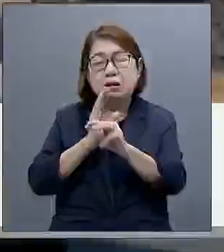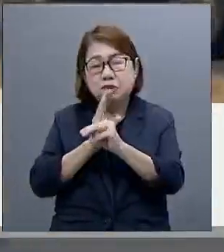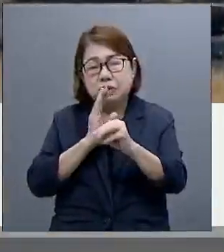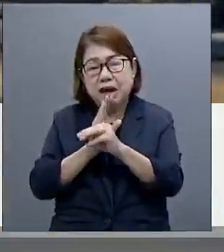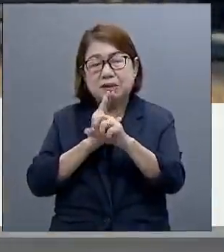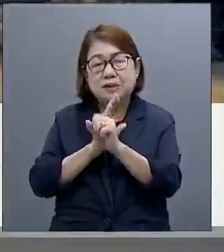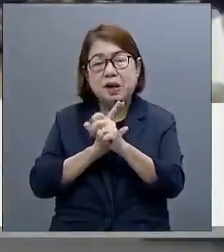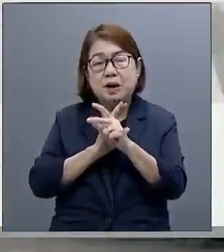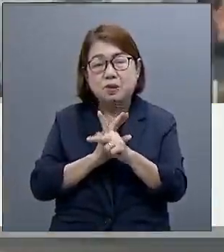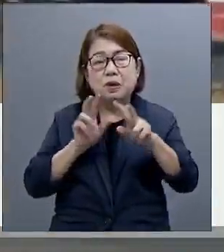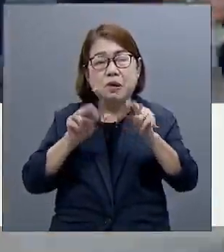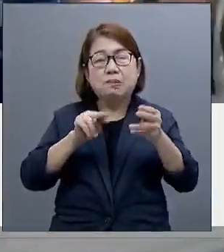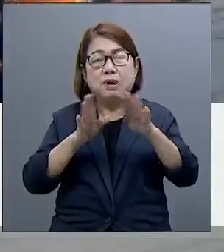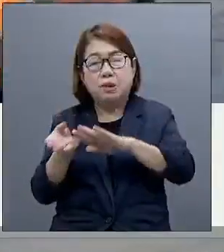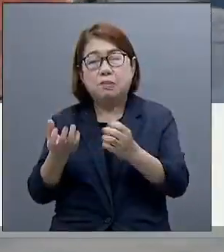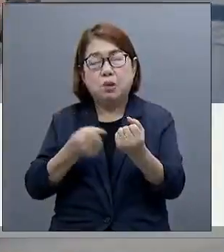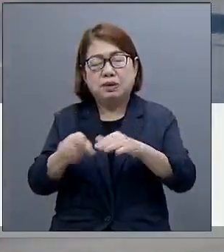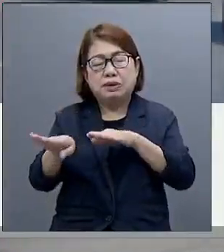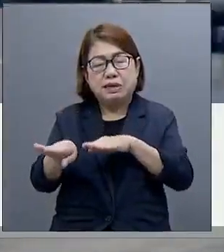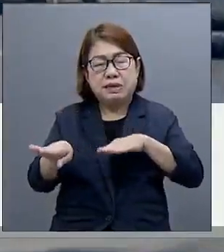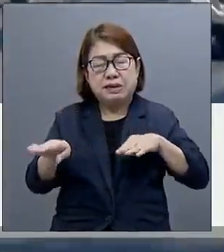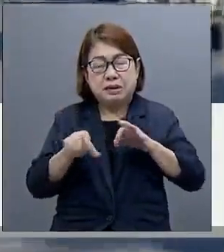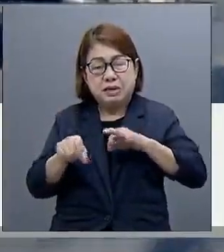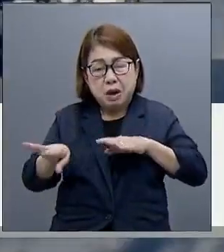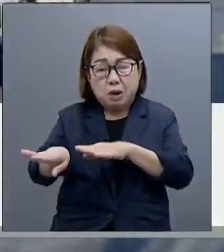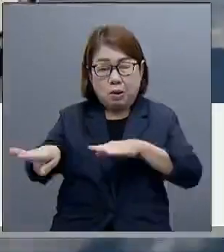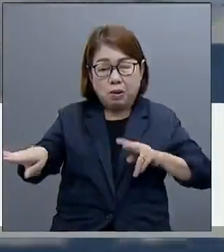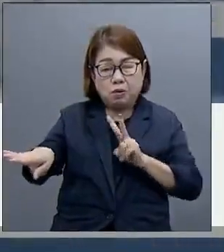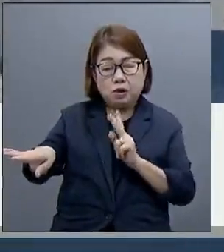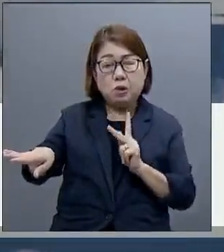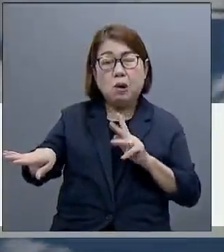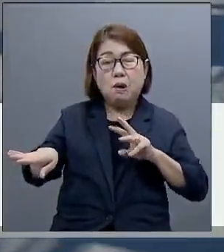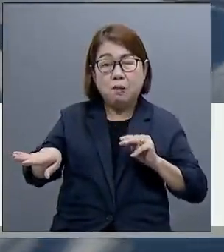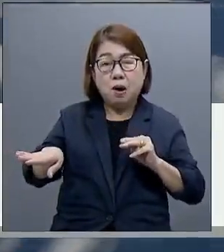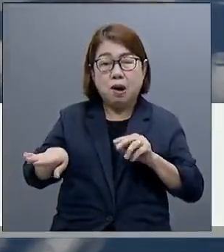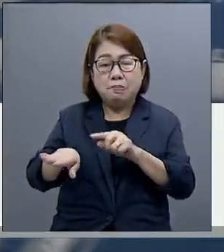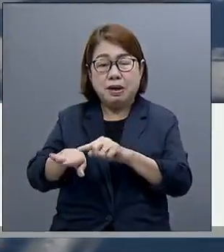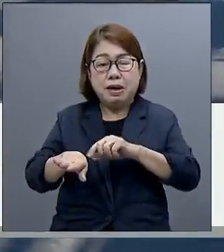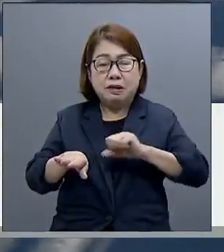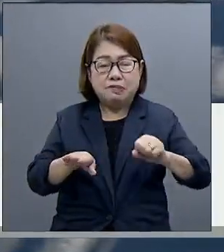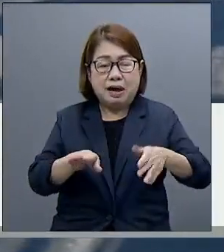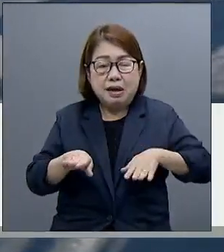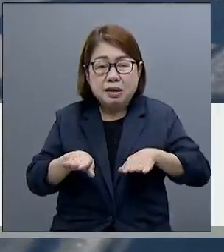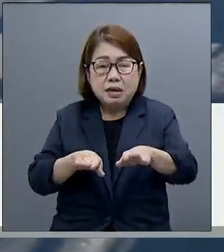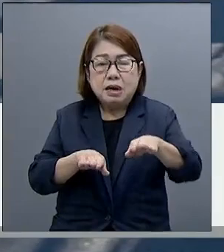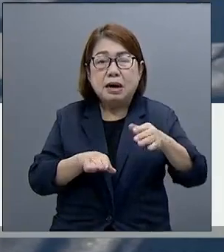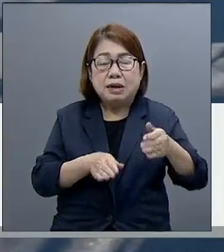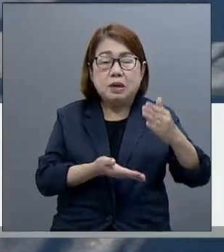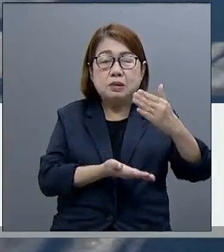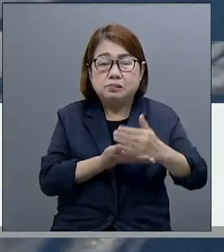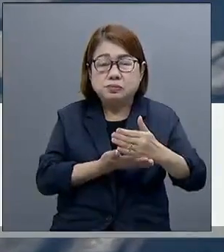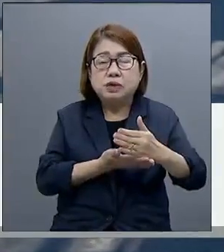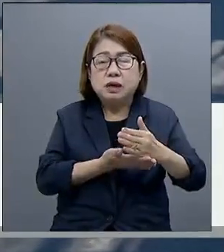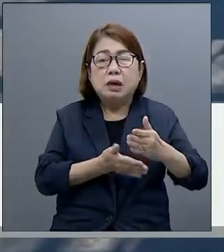รถหนาแน่นติดขัดยาวกว่า 2กมค่ะเพราะว่ามีการปิดเลนส์การจราจรไป 1เลนเนื่องจากถนนติดริมแม่น้ำ